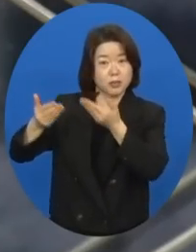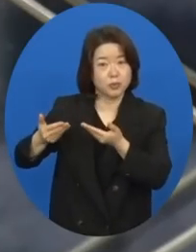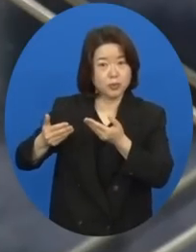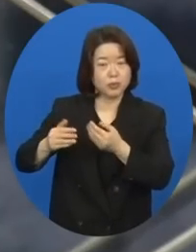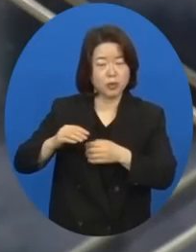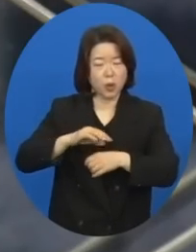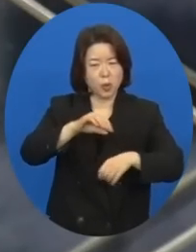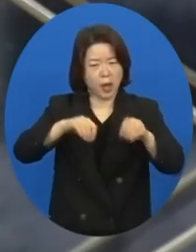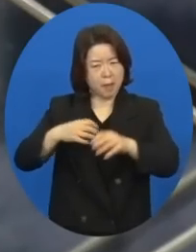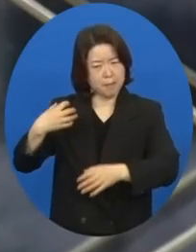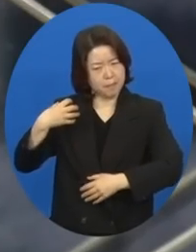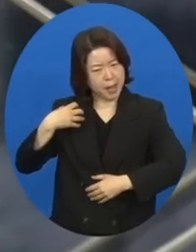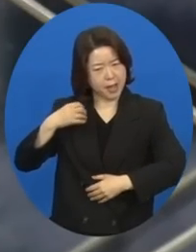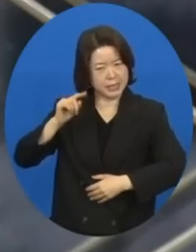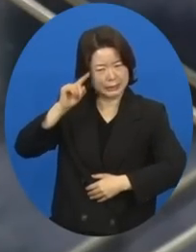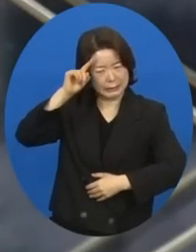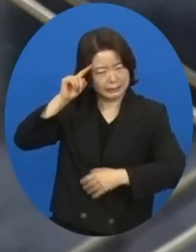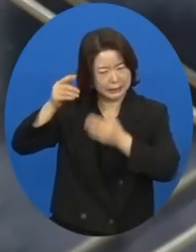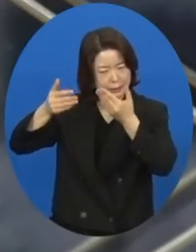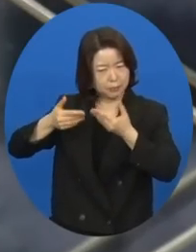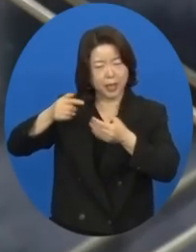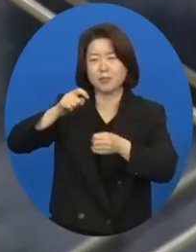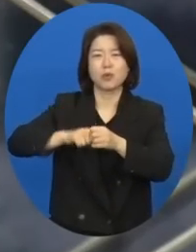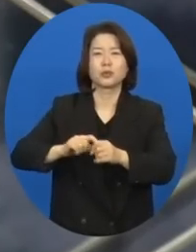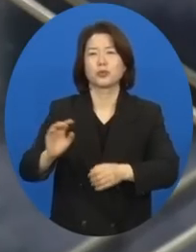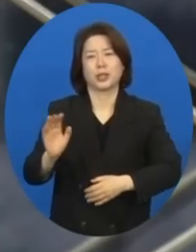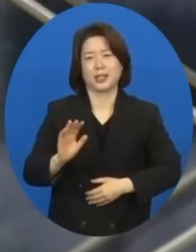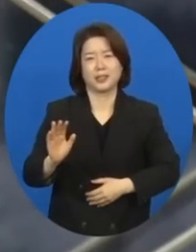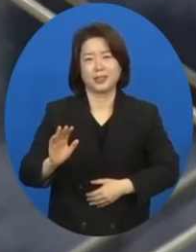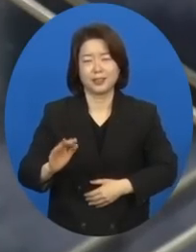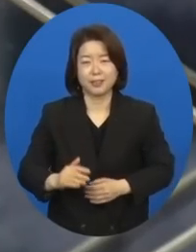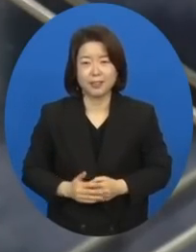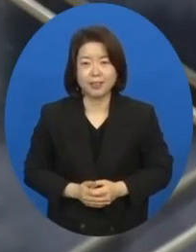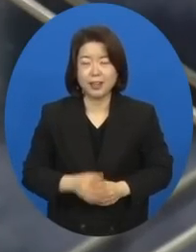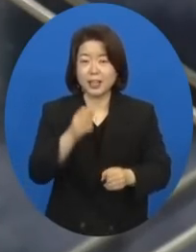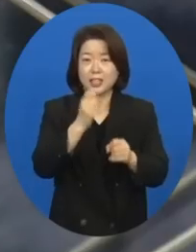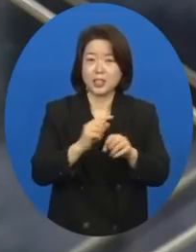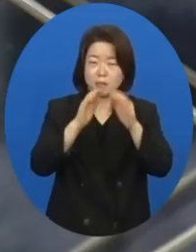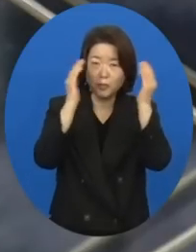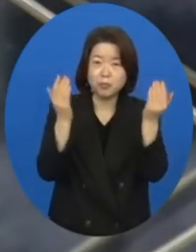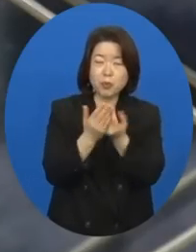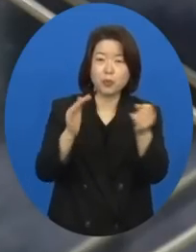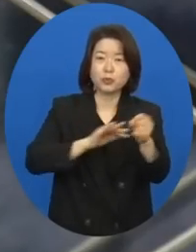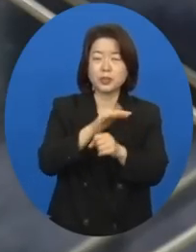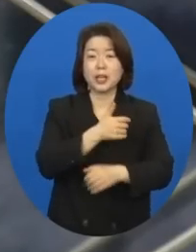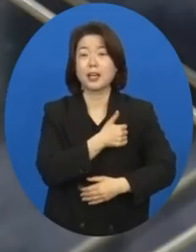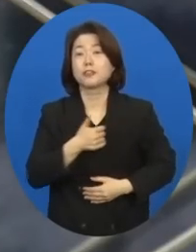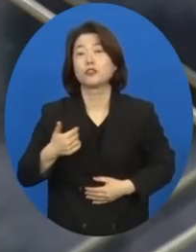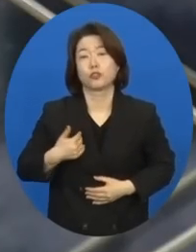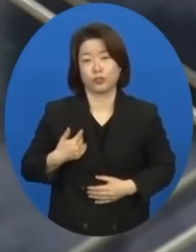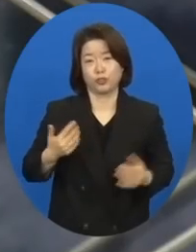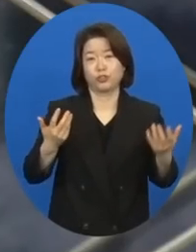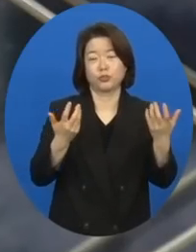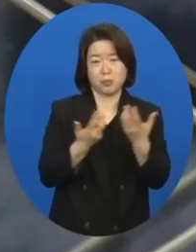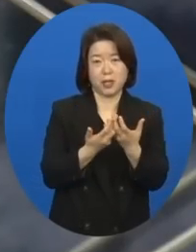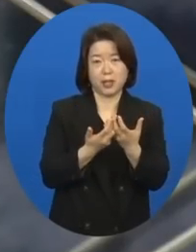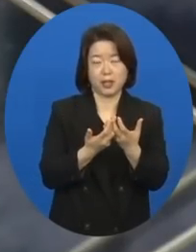갖고 스트레스 받게 하기 위함도 아닌 것이에요. 이미 모든 사랑의 충만함을 저와